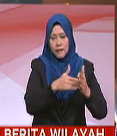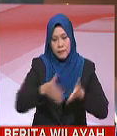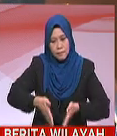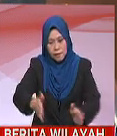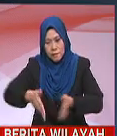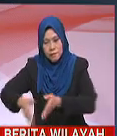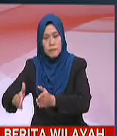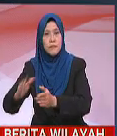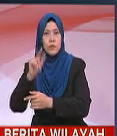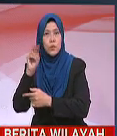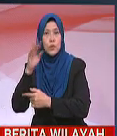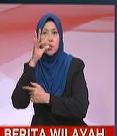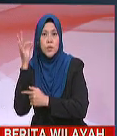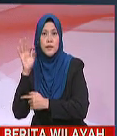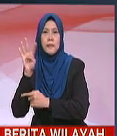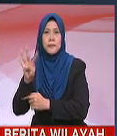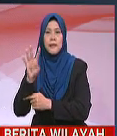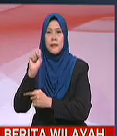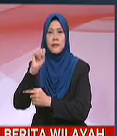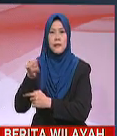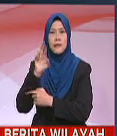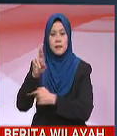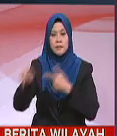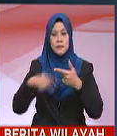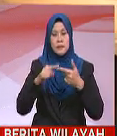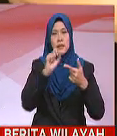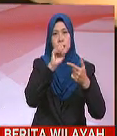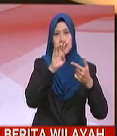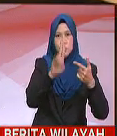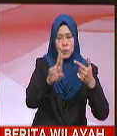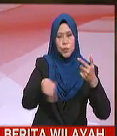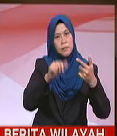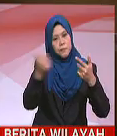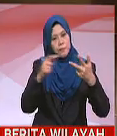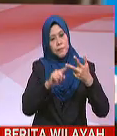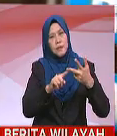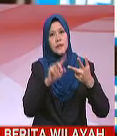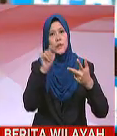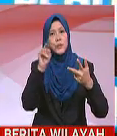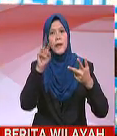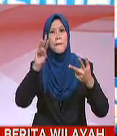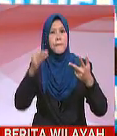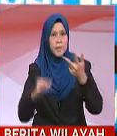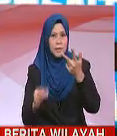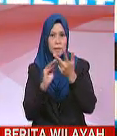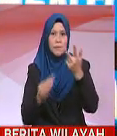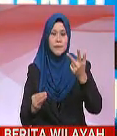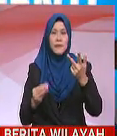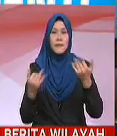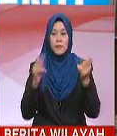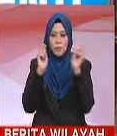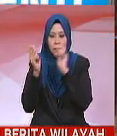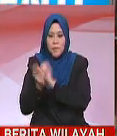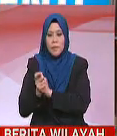bagi Sun kucing 4S Jordison sibuk manakala selebihnya disemir sebarang perubahan